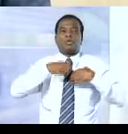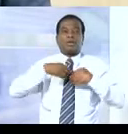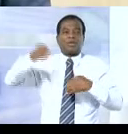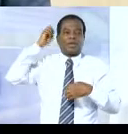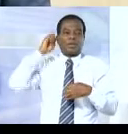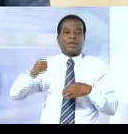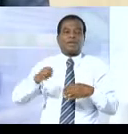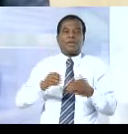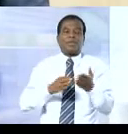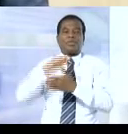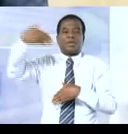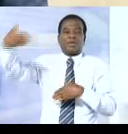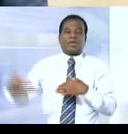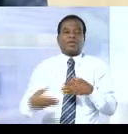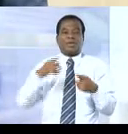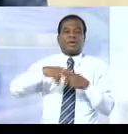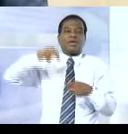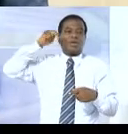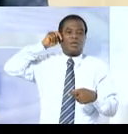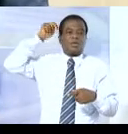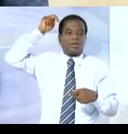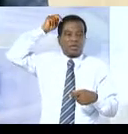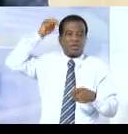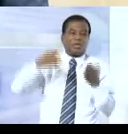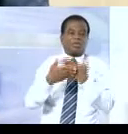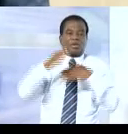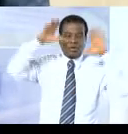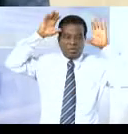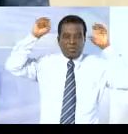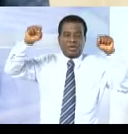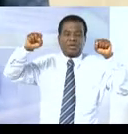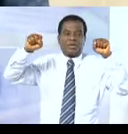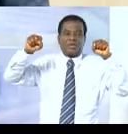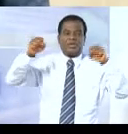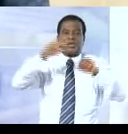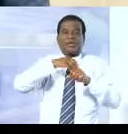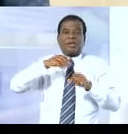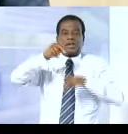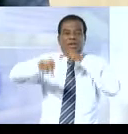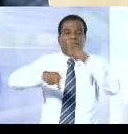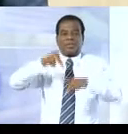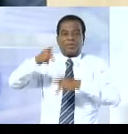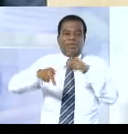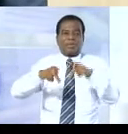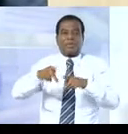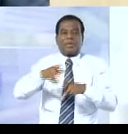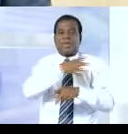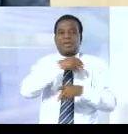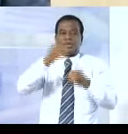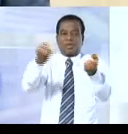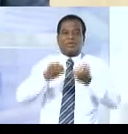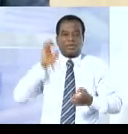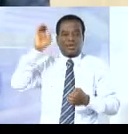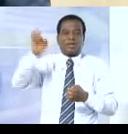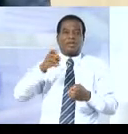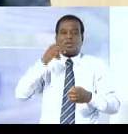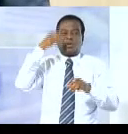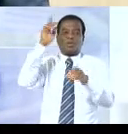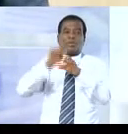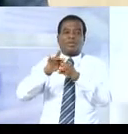avons été particulièrement bien reçus à Niamey par le président Issoufou et les populations de Niamey. Et je voudrais en profiter